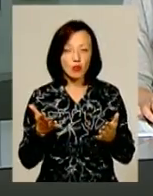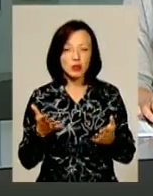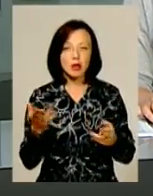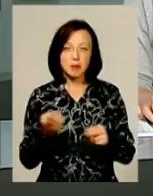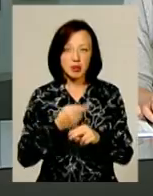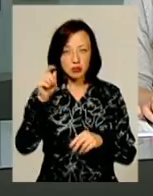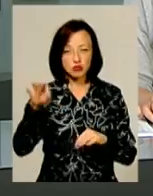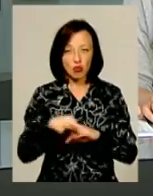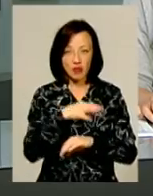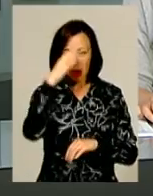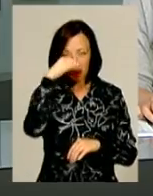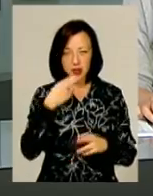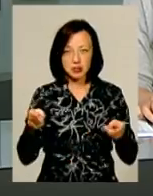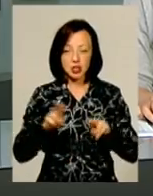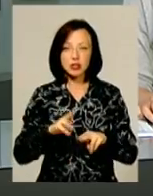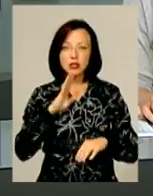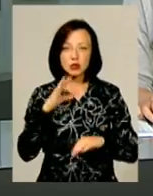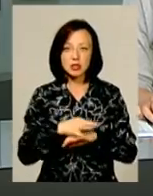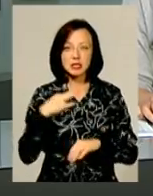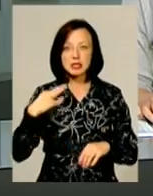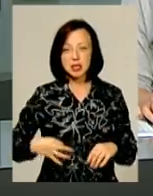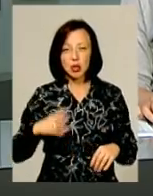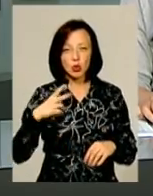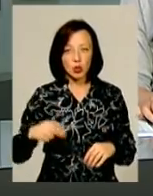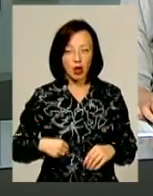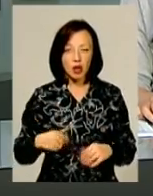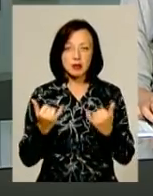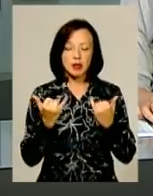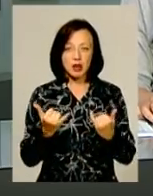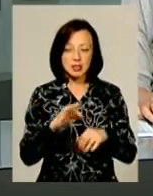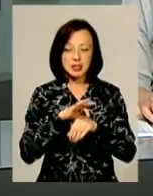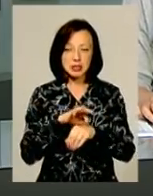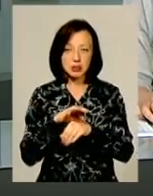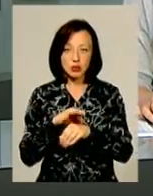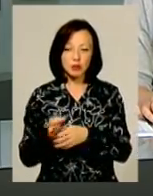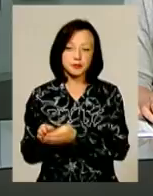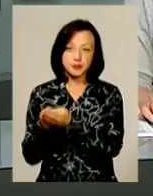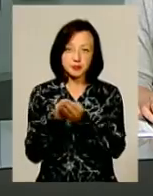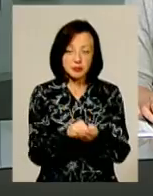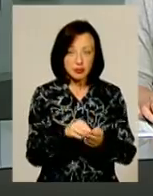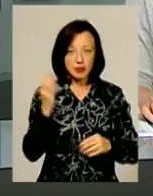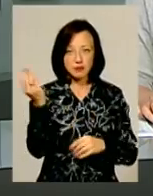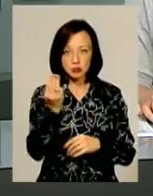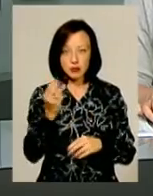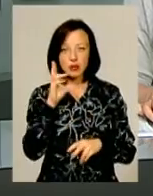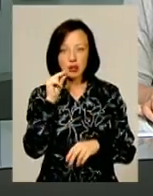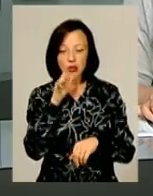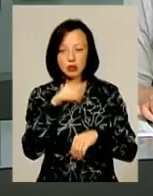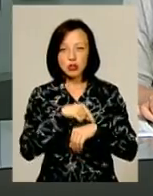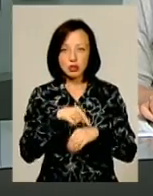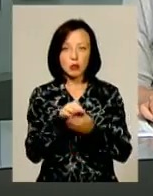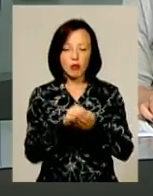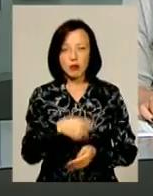Без чоловіка та батька залишилася дружина, син та донька. Наразі тіло військового везуть у Шепетівку, дату та час